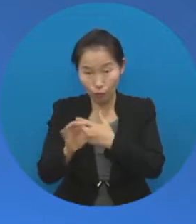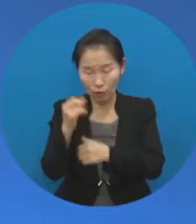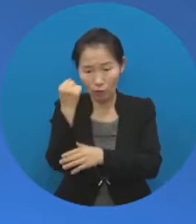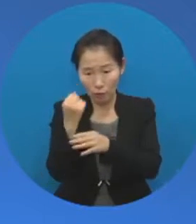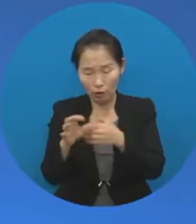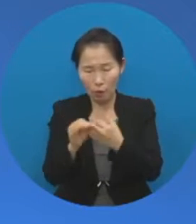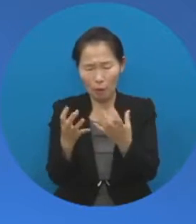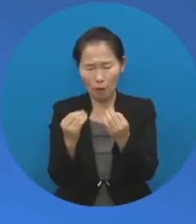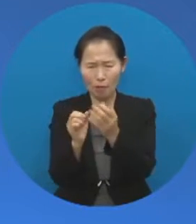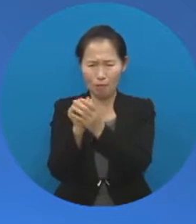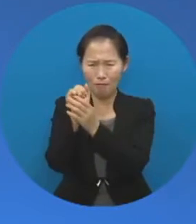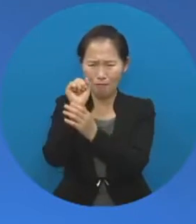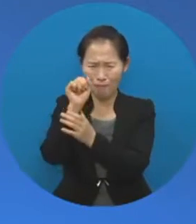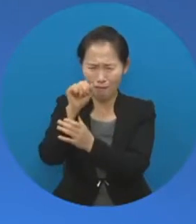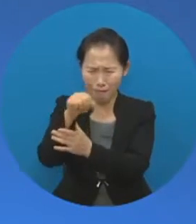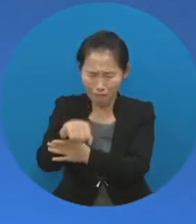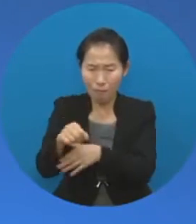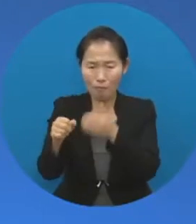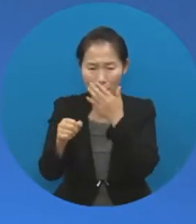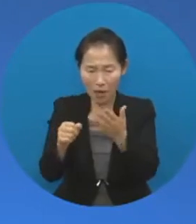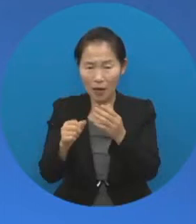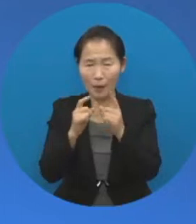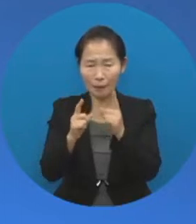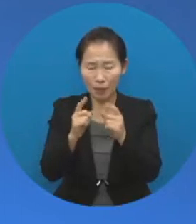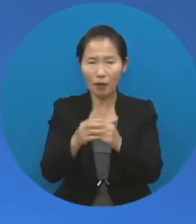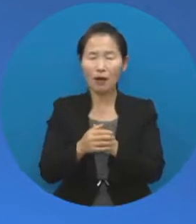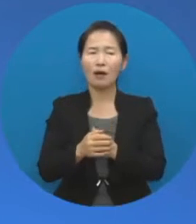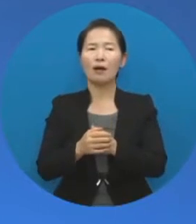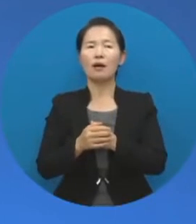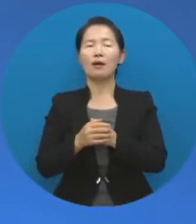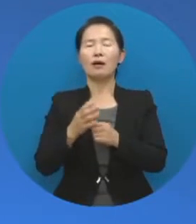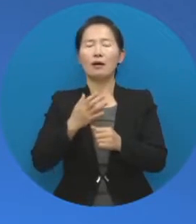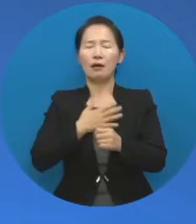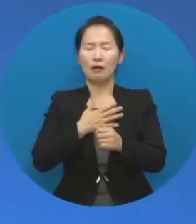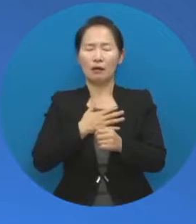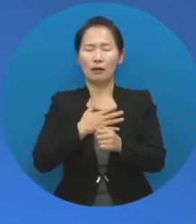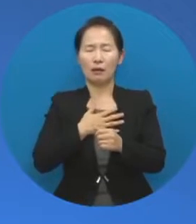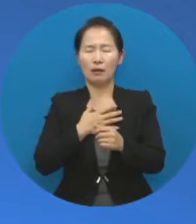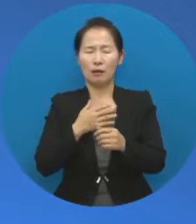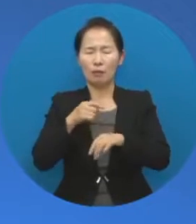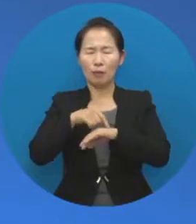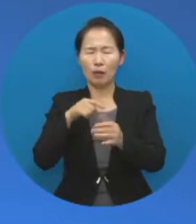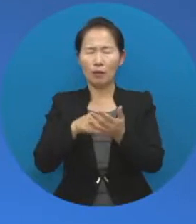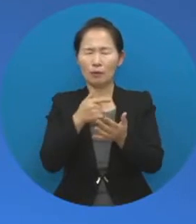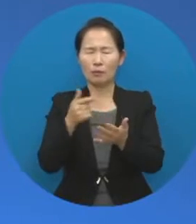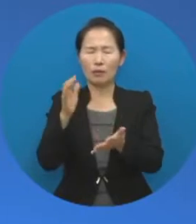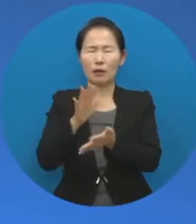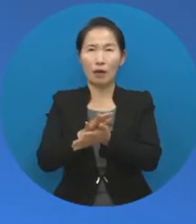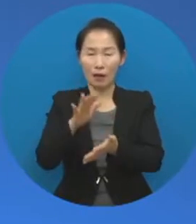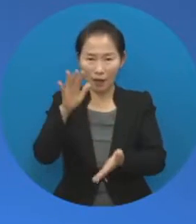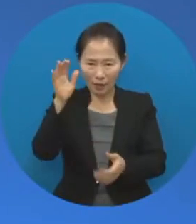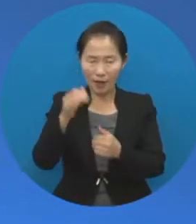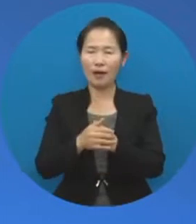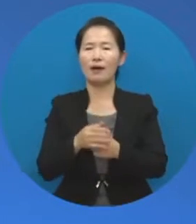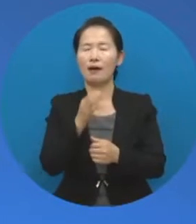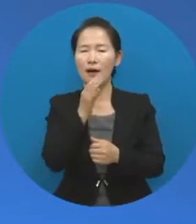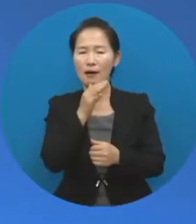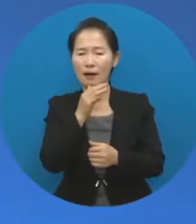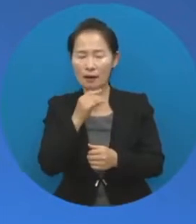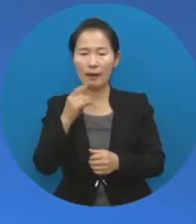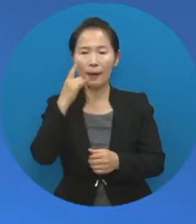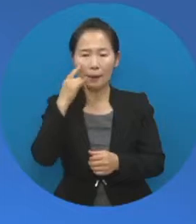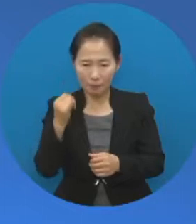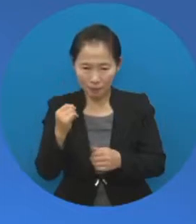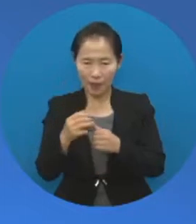듣는데 제 마음이 막 뜨거워지면서 엄마의 죽음이 하늘의 밀알일 수가 있겠구나. 비록 엄마가 이 땅에